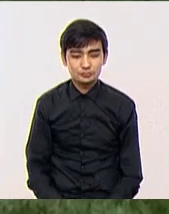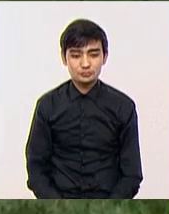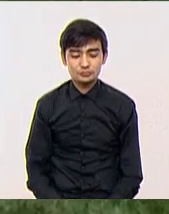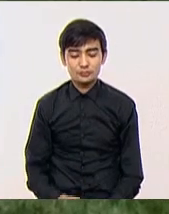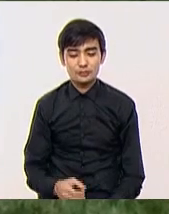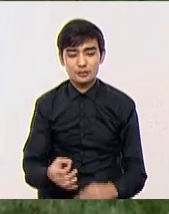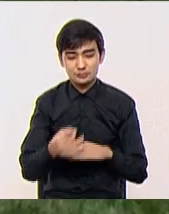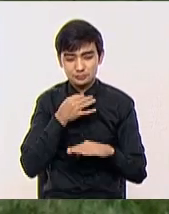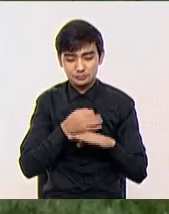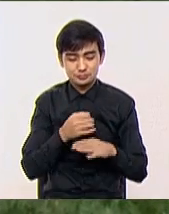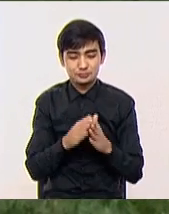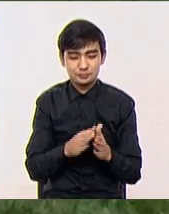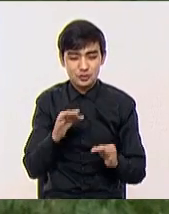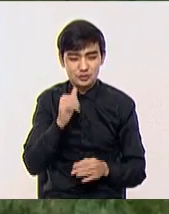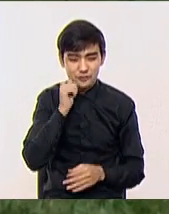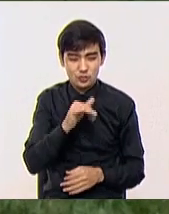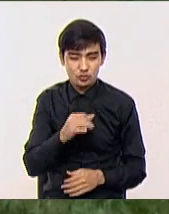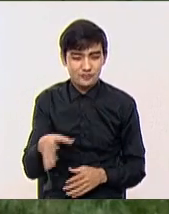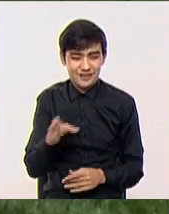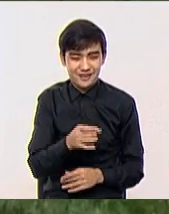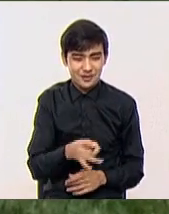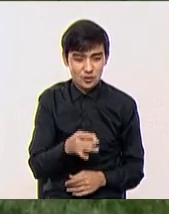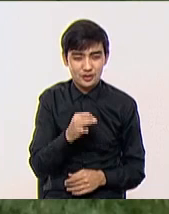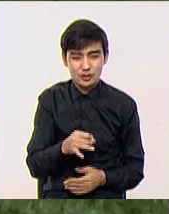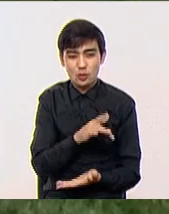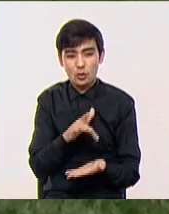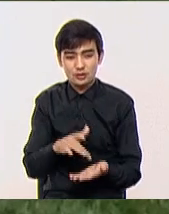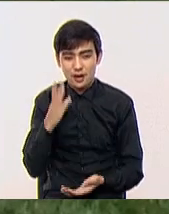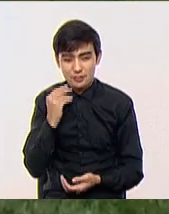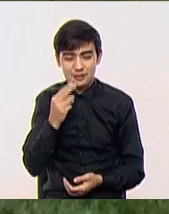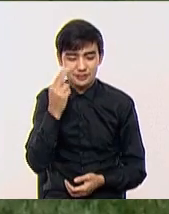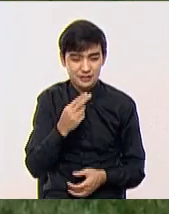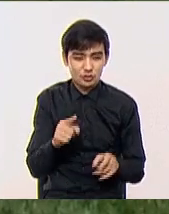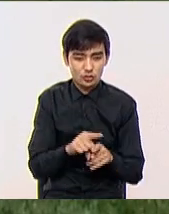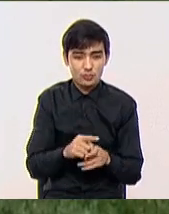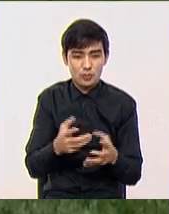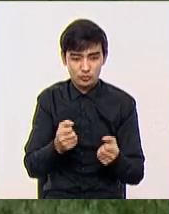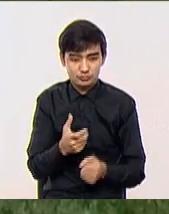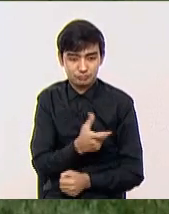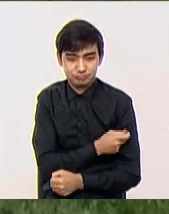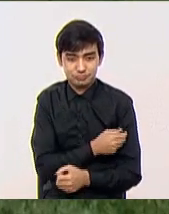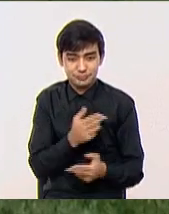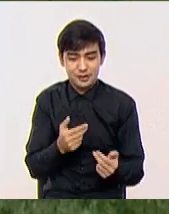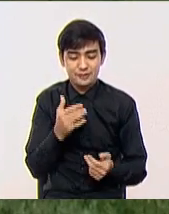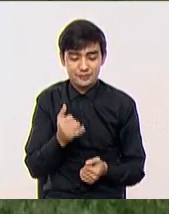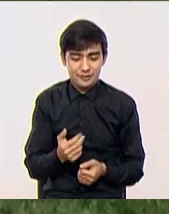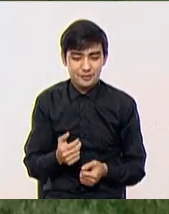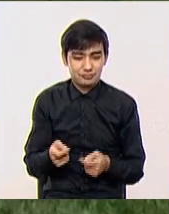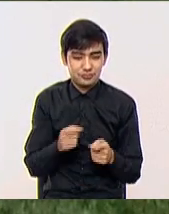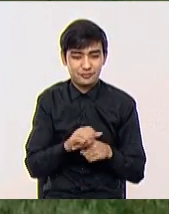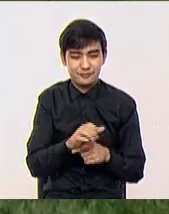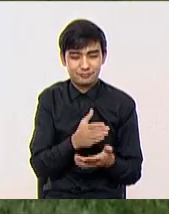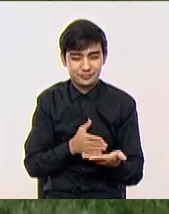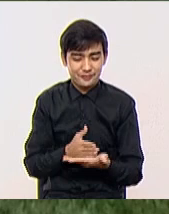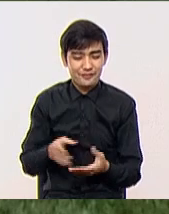получается, уже завтра все регионы, и в том числе город Алматы, Нур-Султан, уже получат вакцину? Да, мы в оперативном порядке, как и